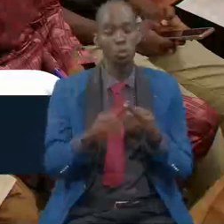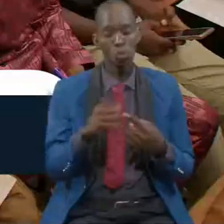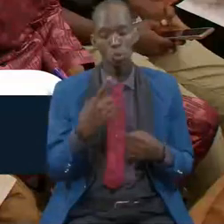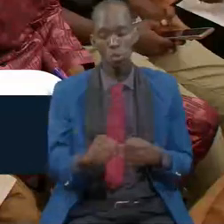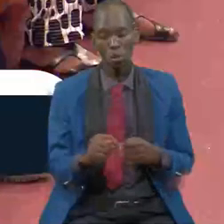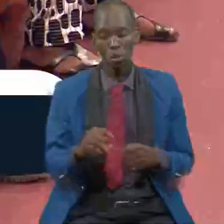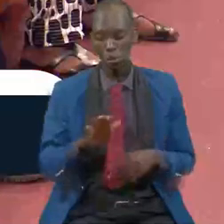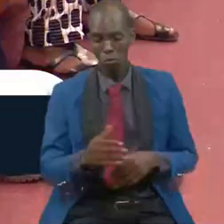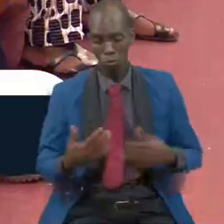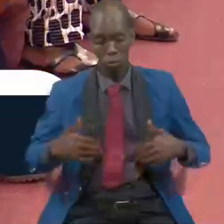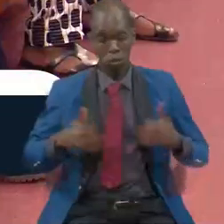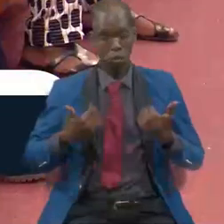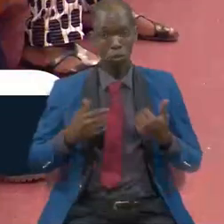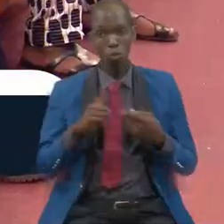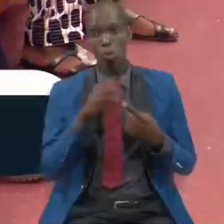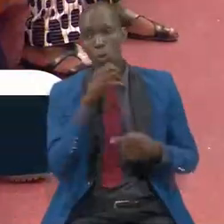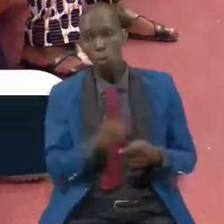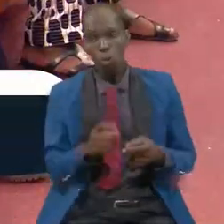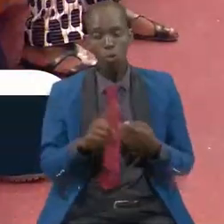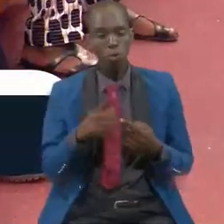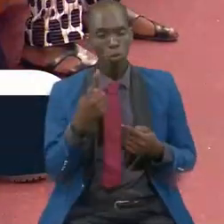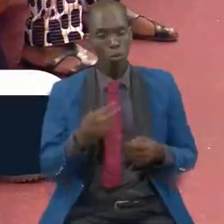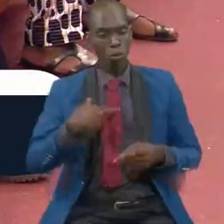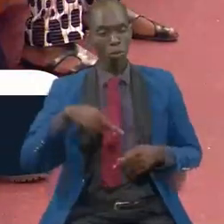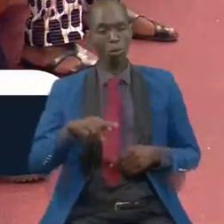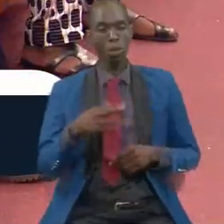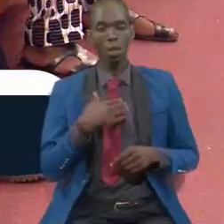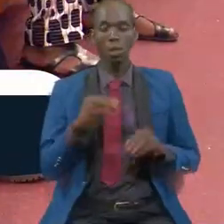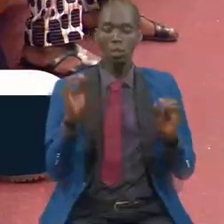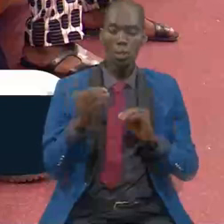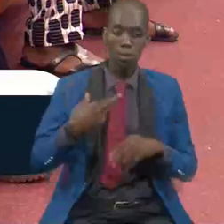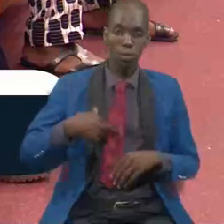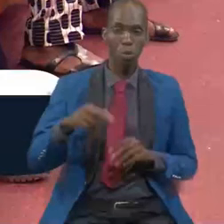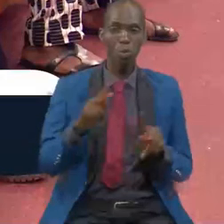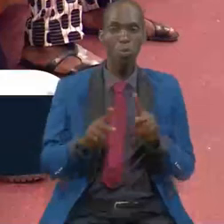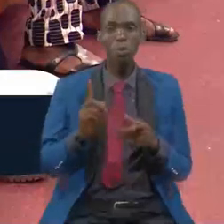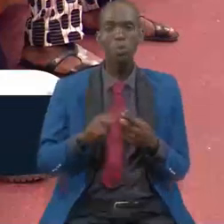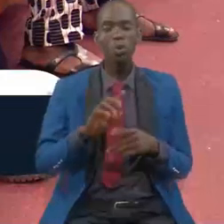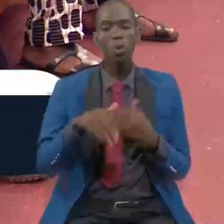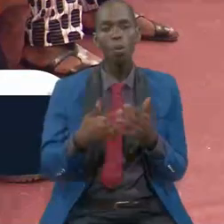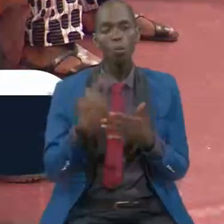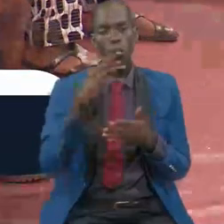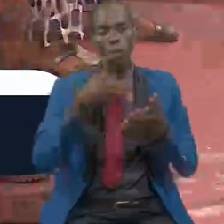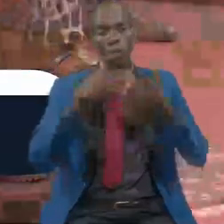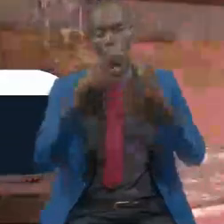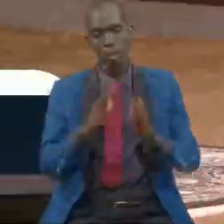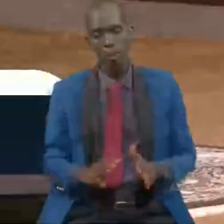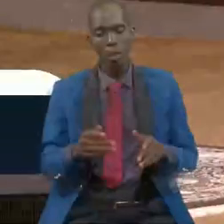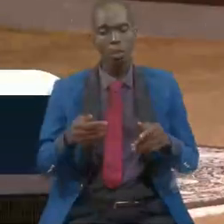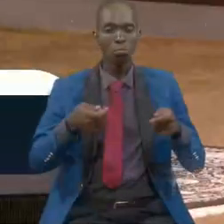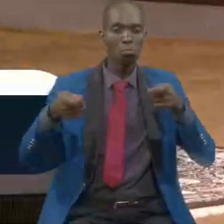est impartial. Pour les religieux, pour les irreligieux, il est impartial. Pour les